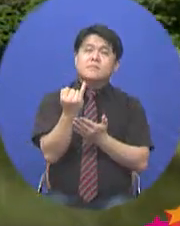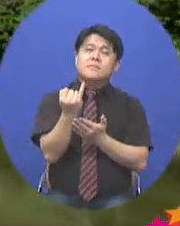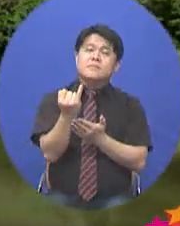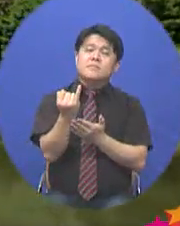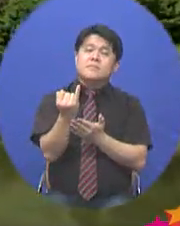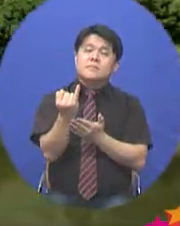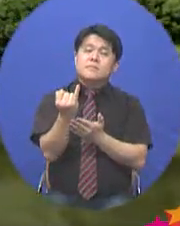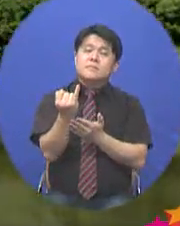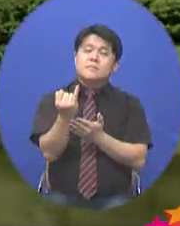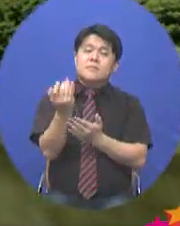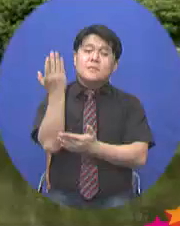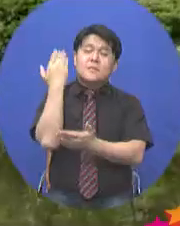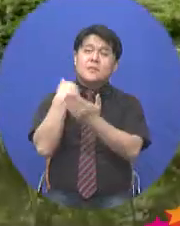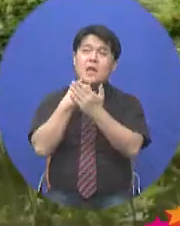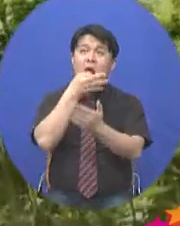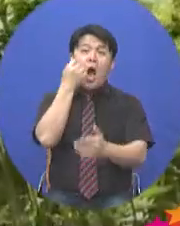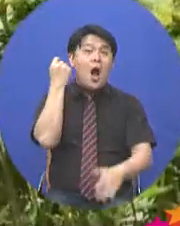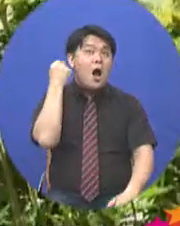어머님의